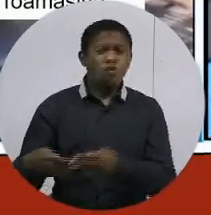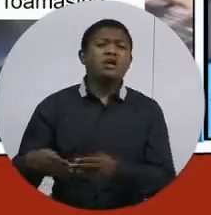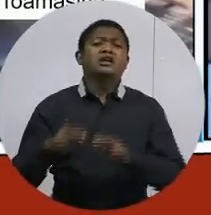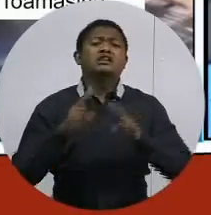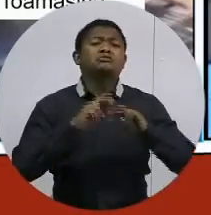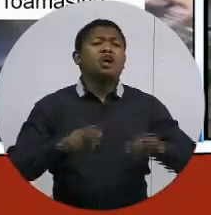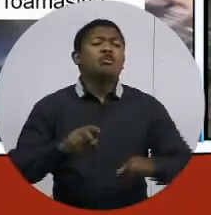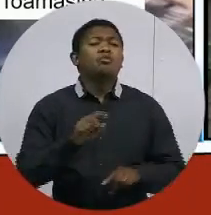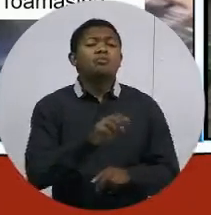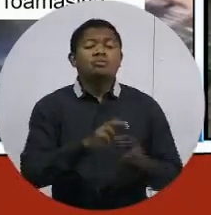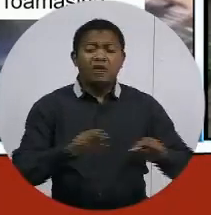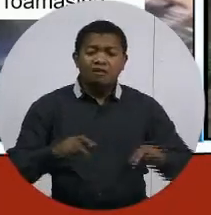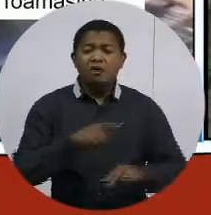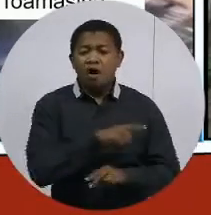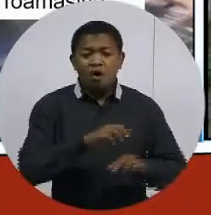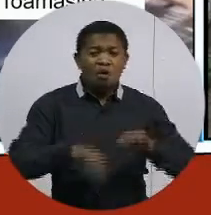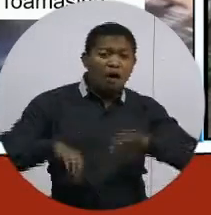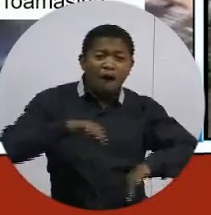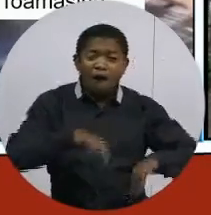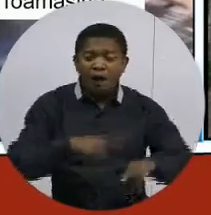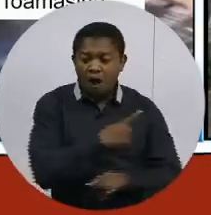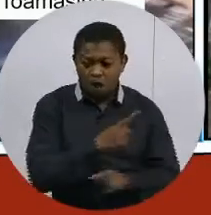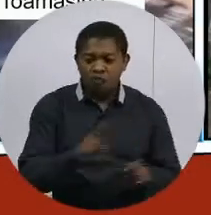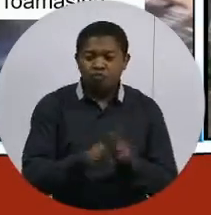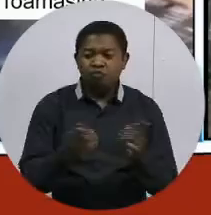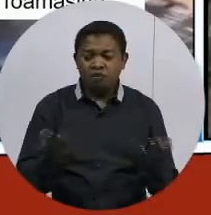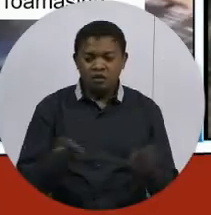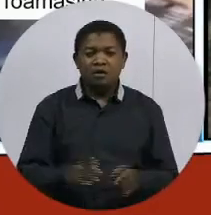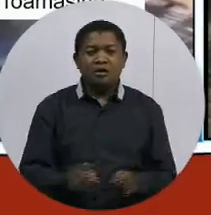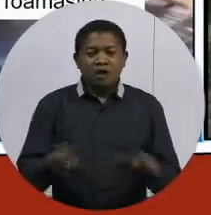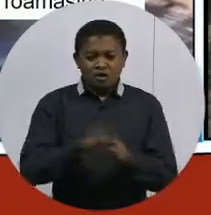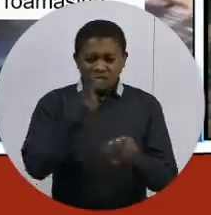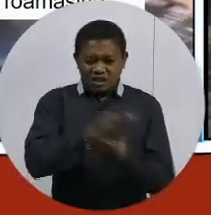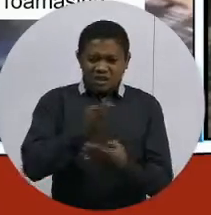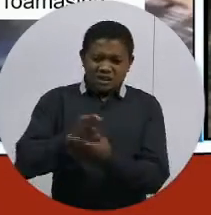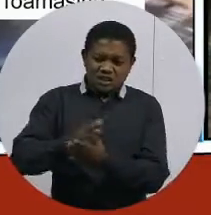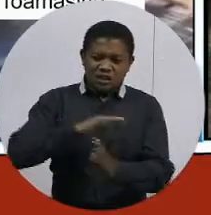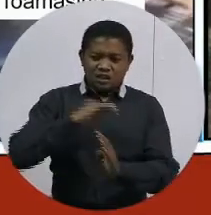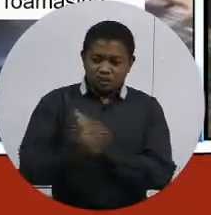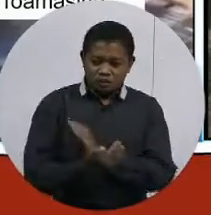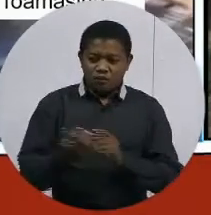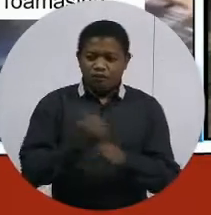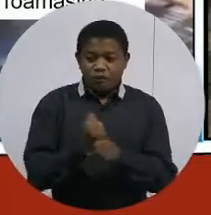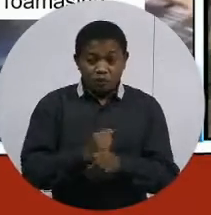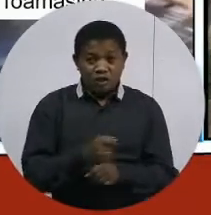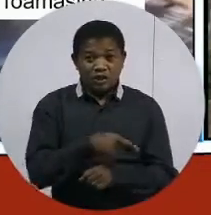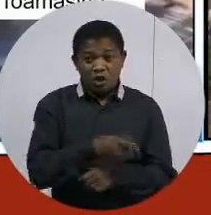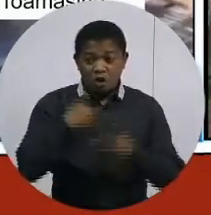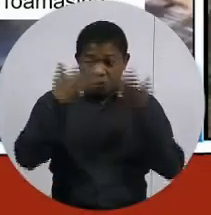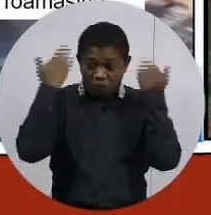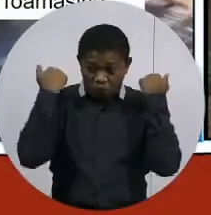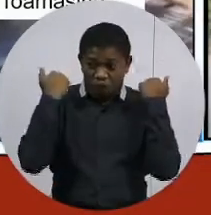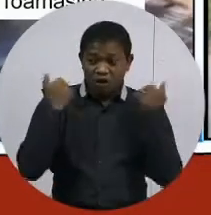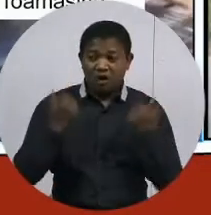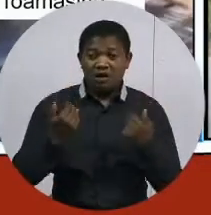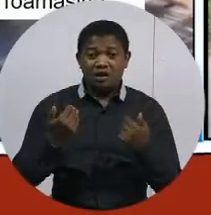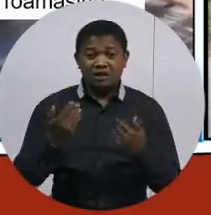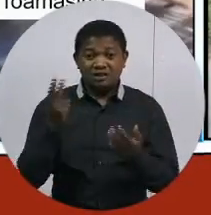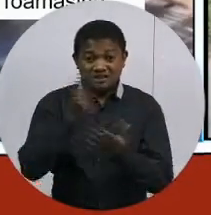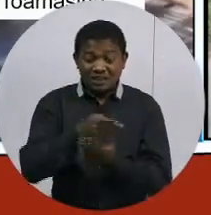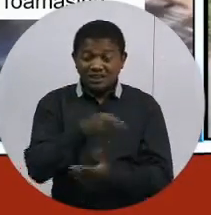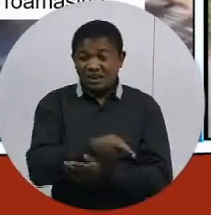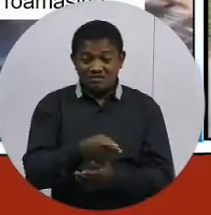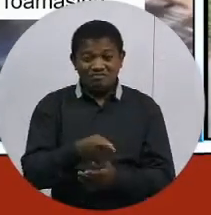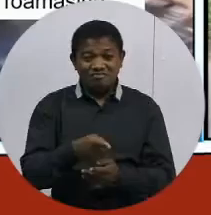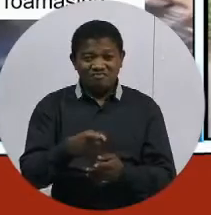tany dia sarina avokoa nitetika ratsy nyreto mpitatitra ireto. Esorin'izy ireo milohan'ny ambariary sanitaira ny mpandeha ka alefa ny anaty ala dia raisina any